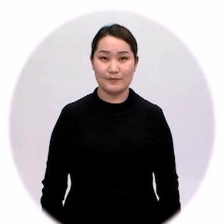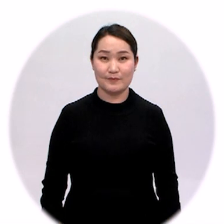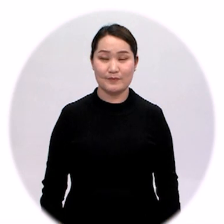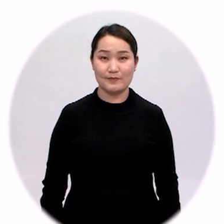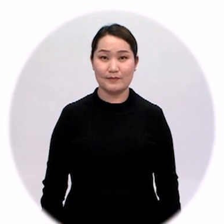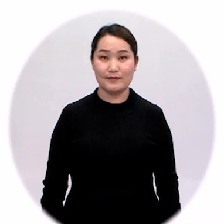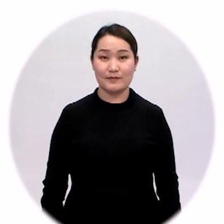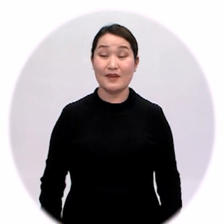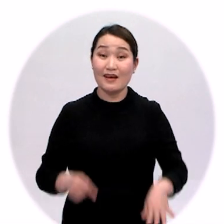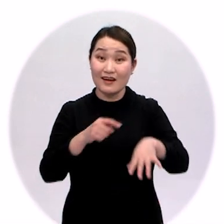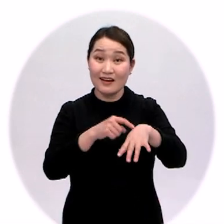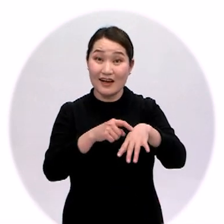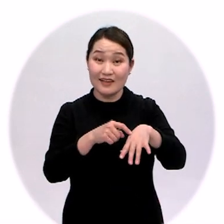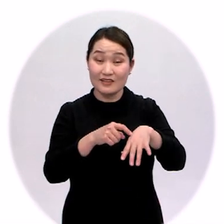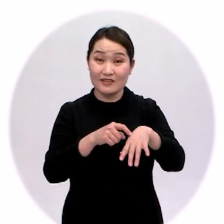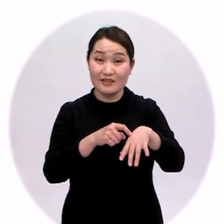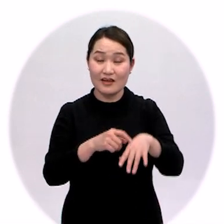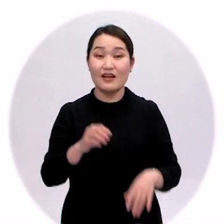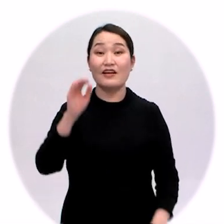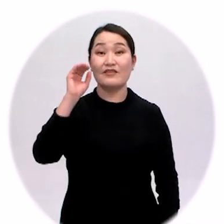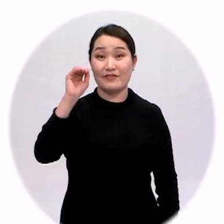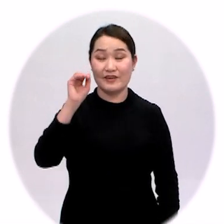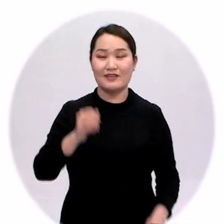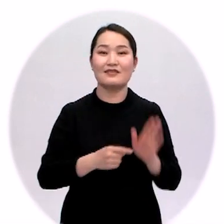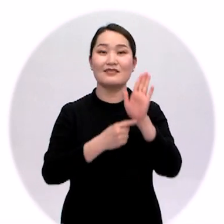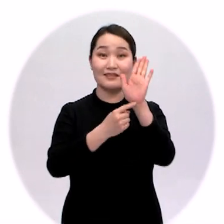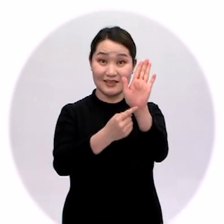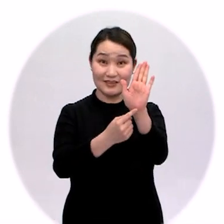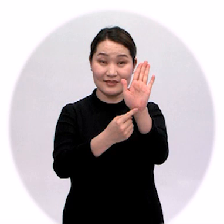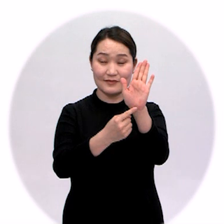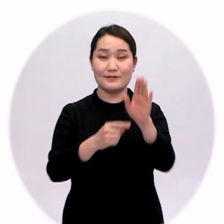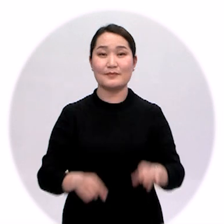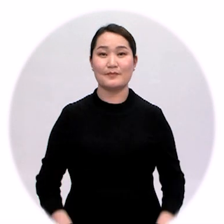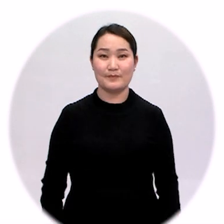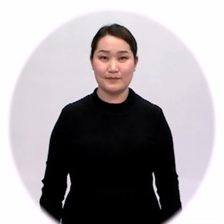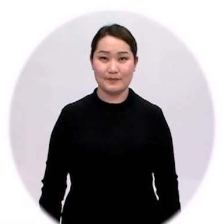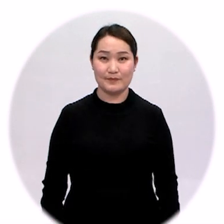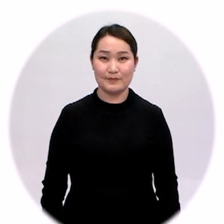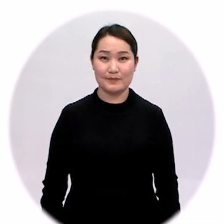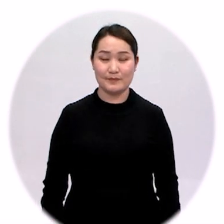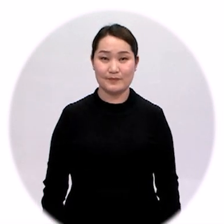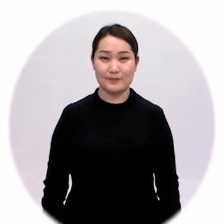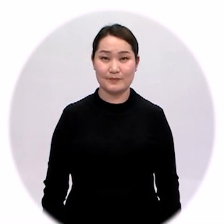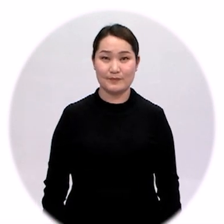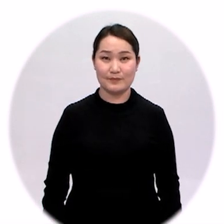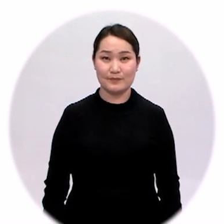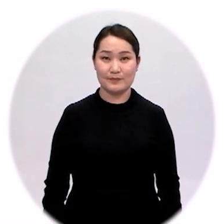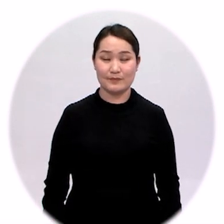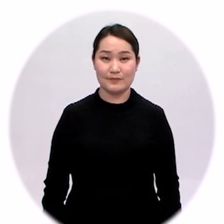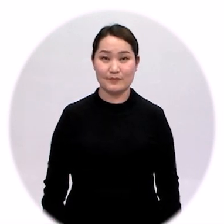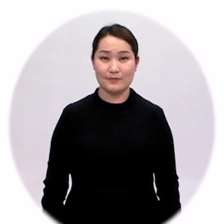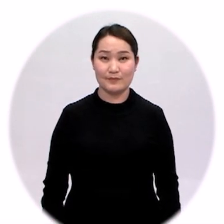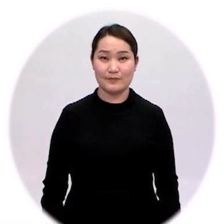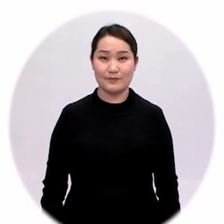Хүүхдүүд гараараа дарамт том F үсгийг бүтээжээ. Та нар ч бас тушаад